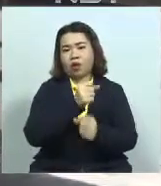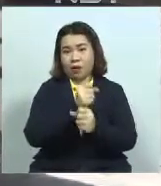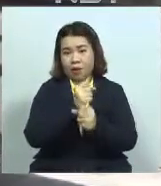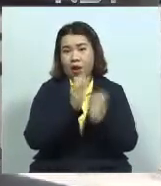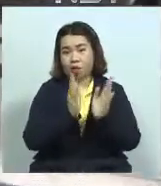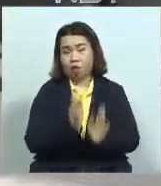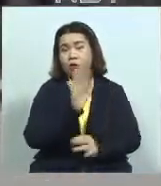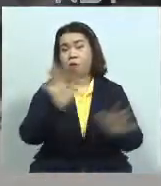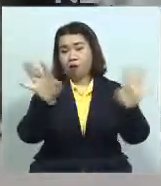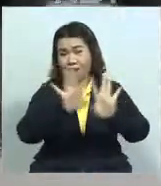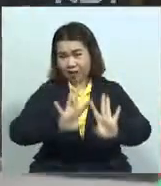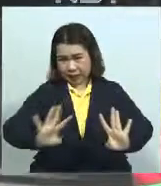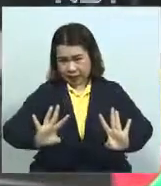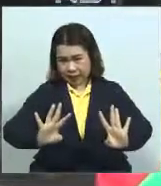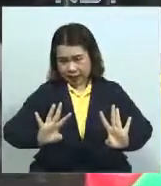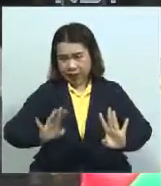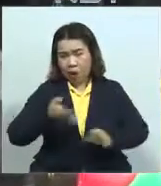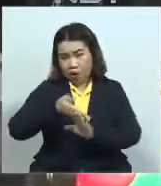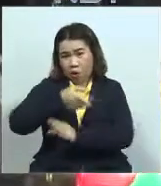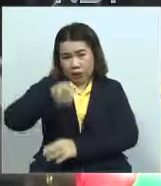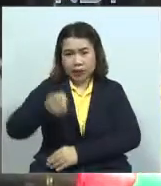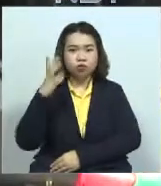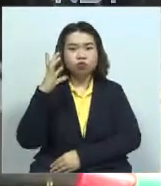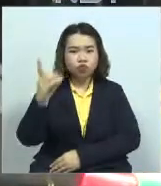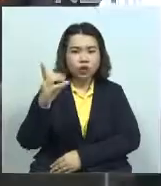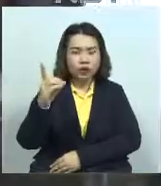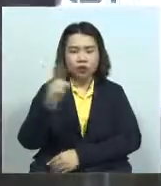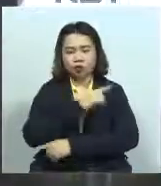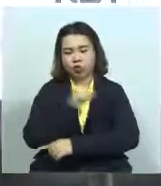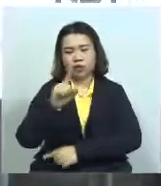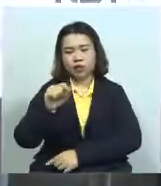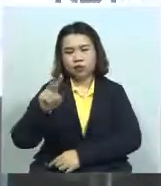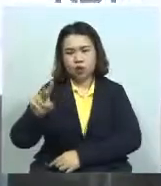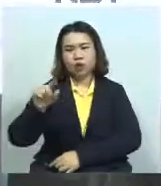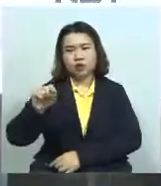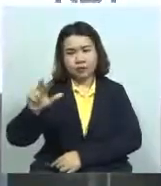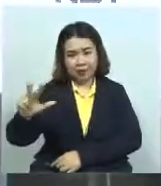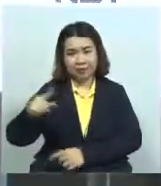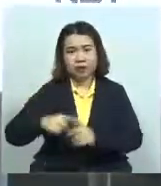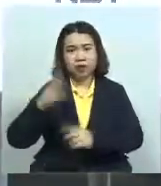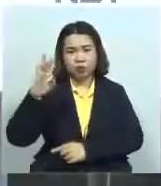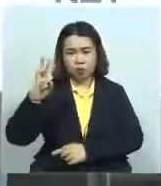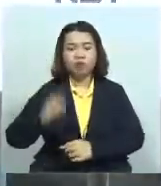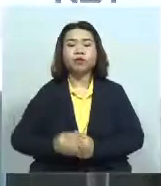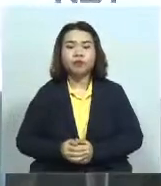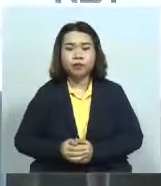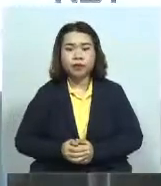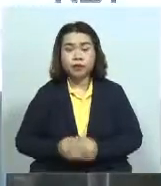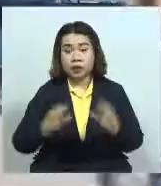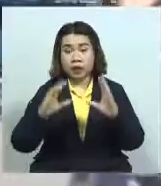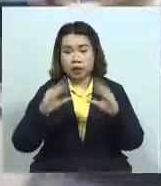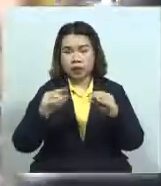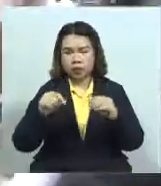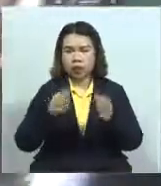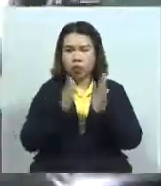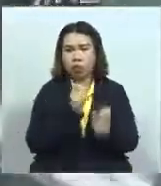อาเซียนครับก่อนที่จะมีการประชุมสุดยอดอาเซียนในวันที่22และ23มิถุนายนครับซึ่งการประชุมระดับเ